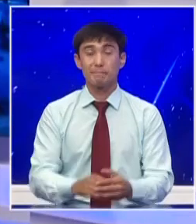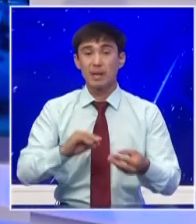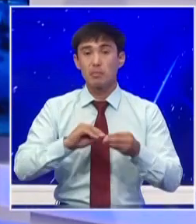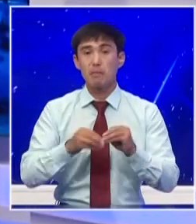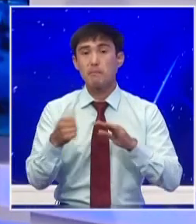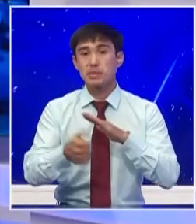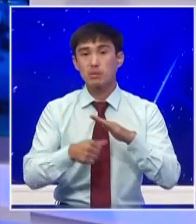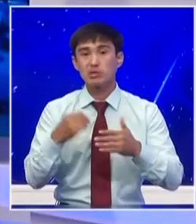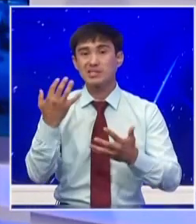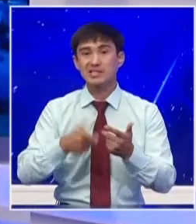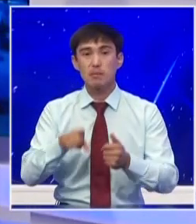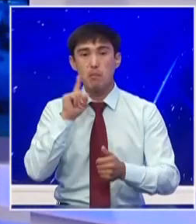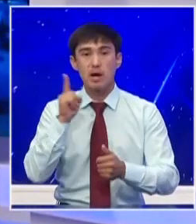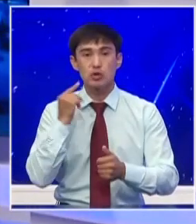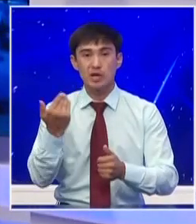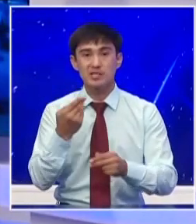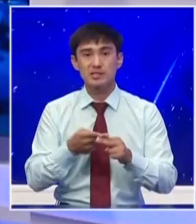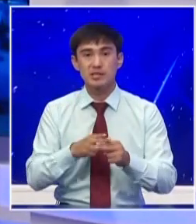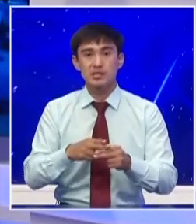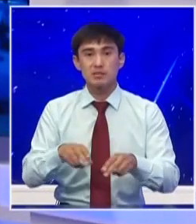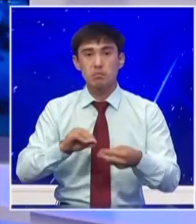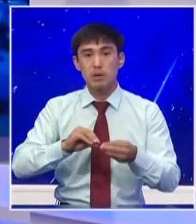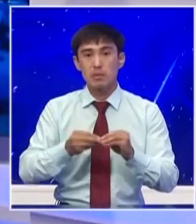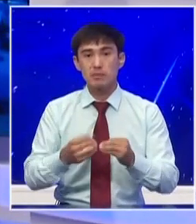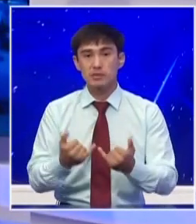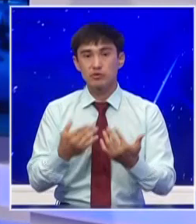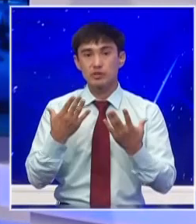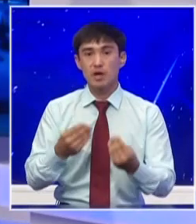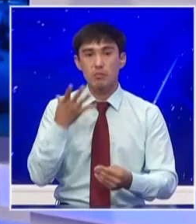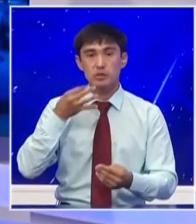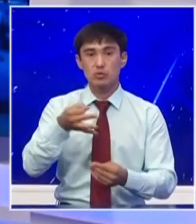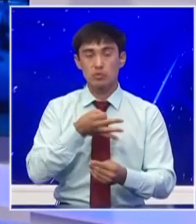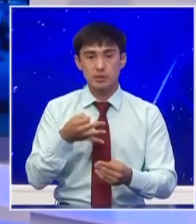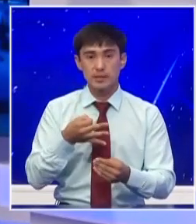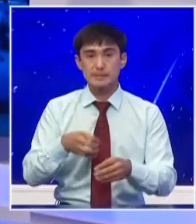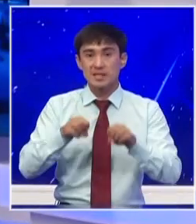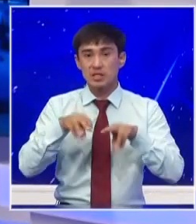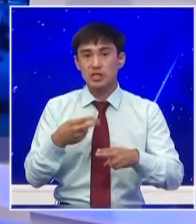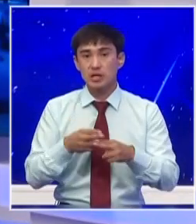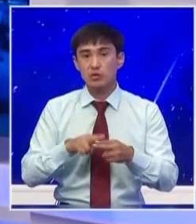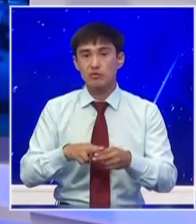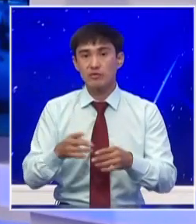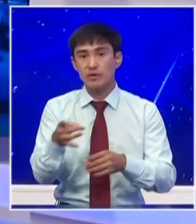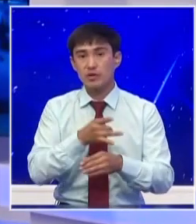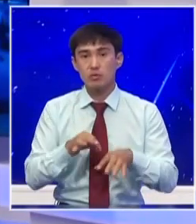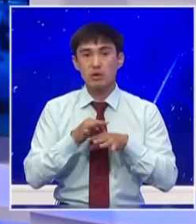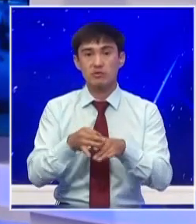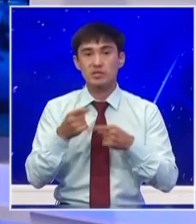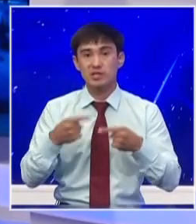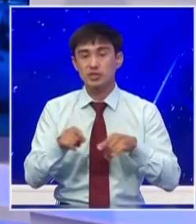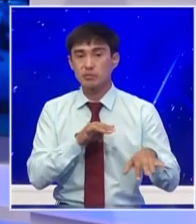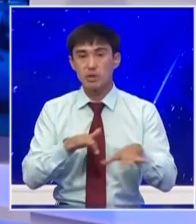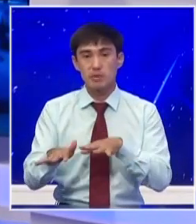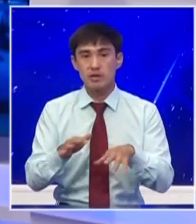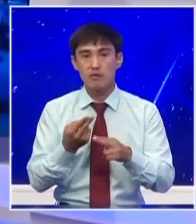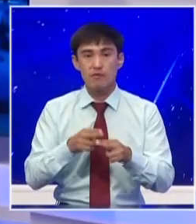Проблема безработицы среди молодежи – один из острых на сегодня вопросов в Алматинской области, для решения которого в регионе проводятся